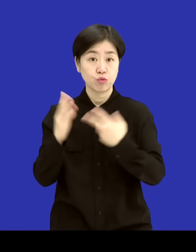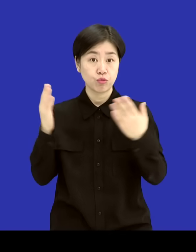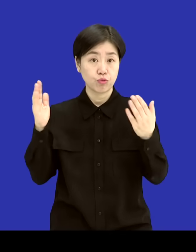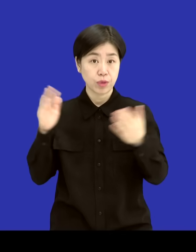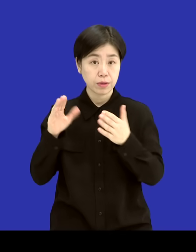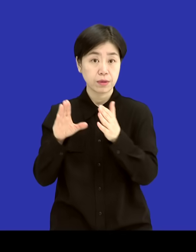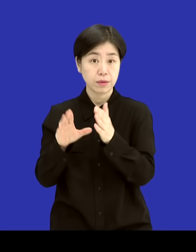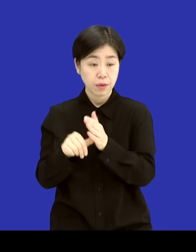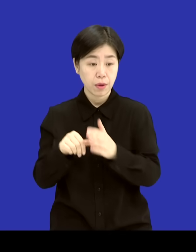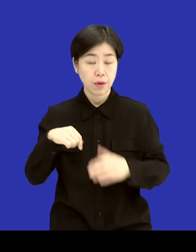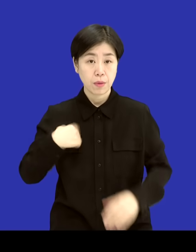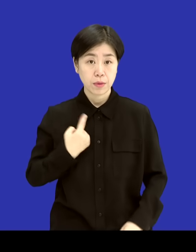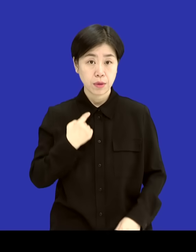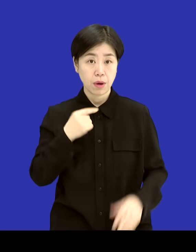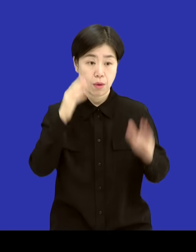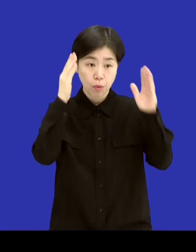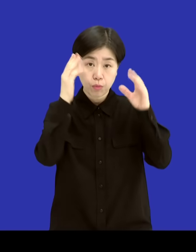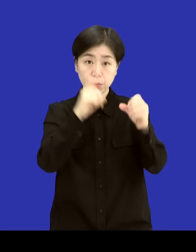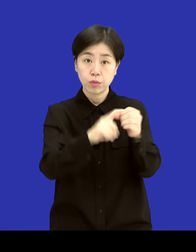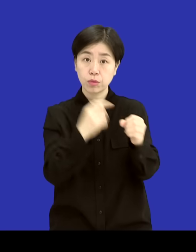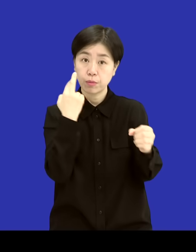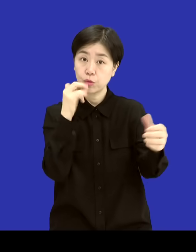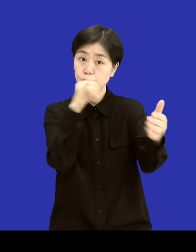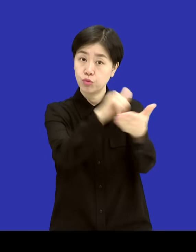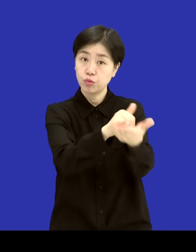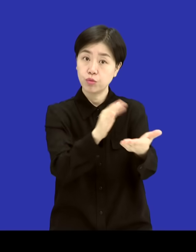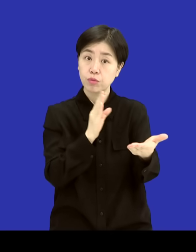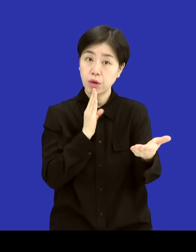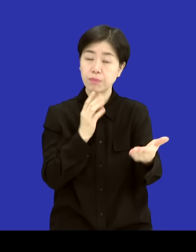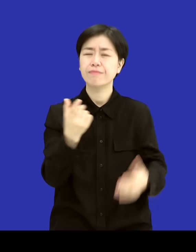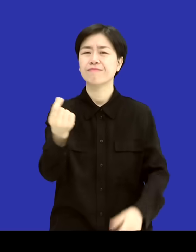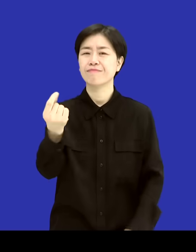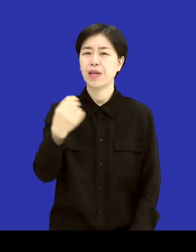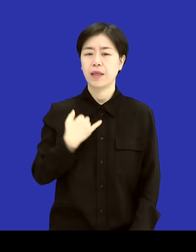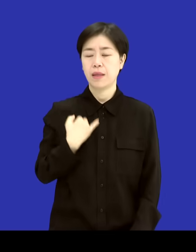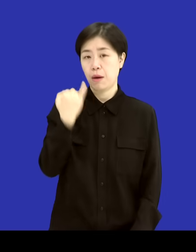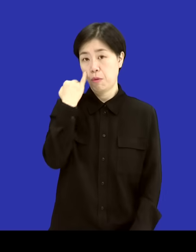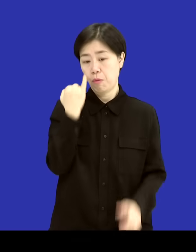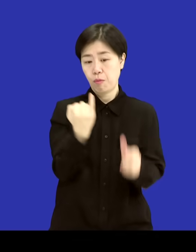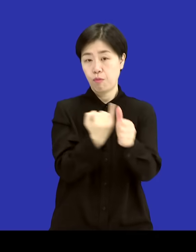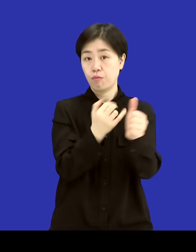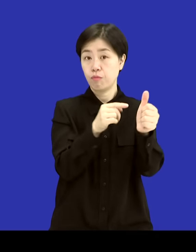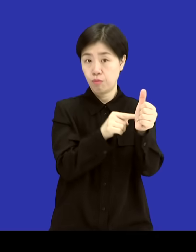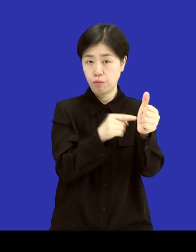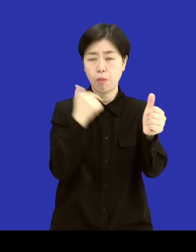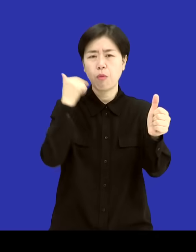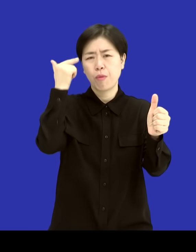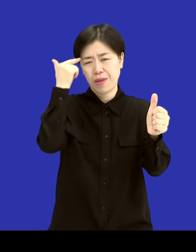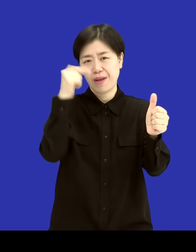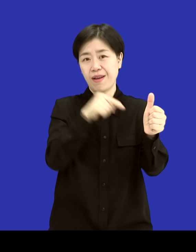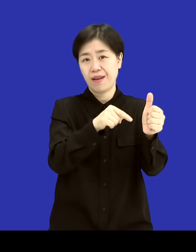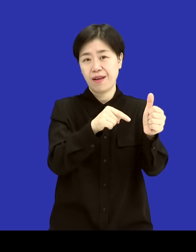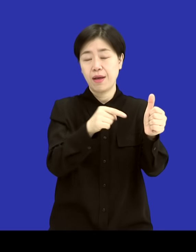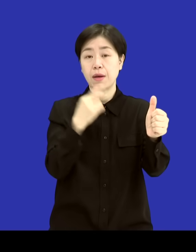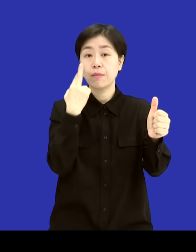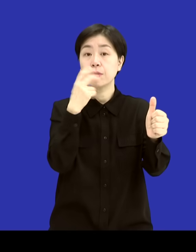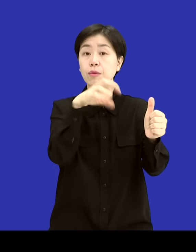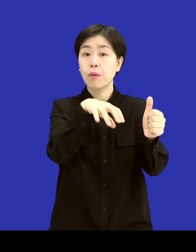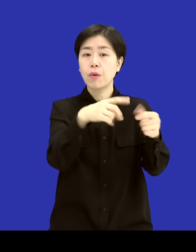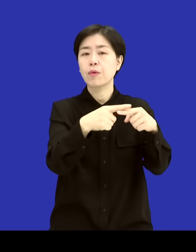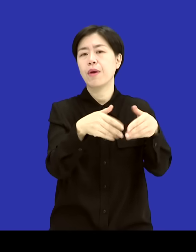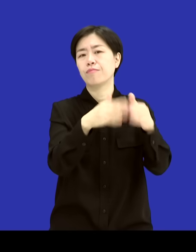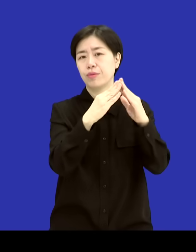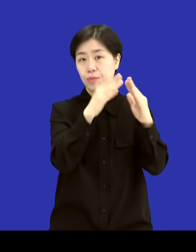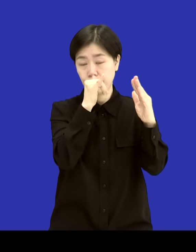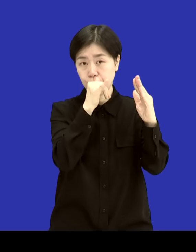저희 고모부께서 또 미국에서 목회를 하시거든요. 개척교회를 하셨었어요. 네. 그래서 또 교회와